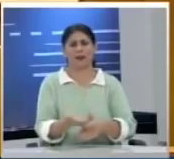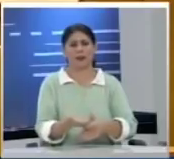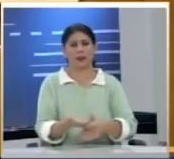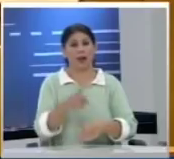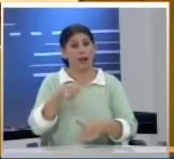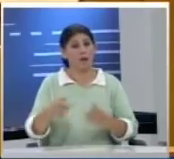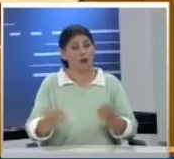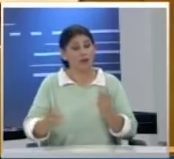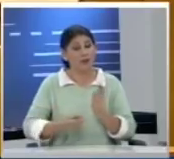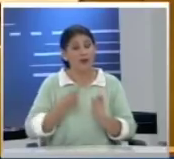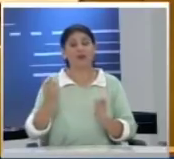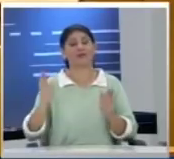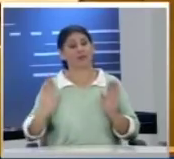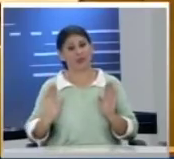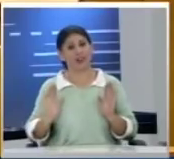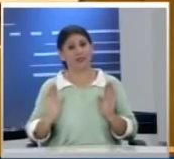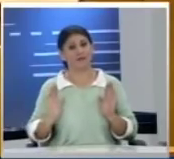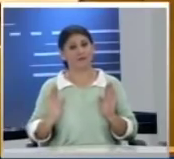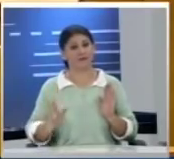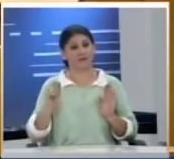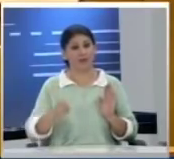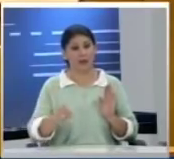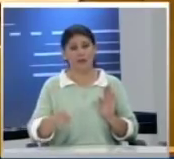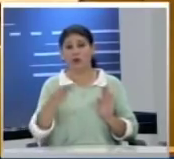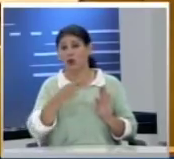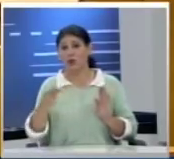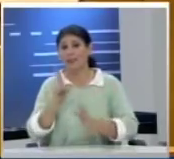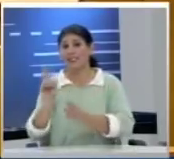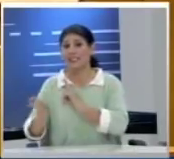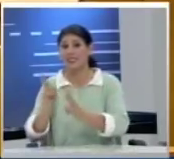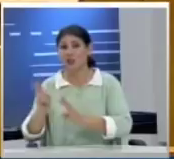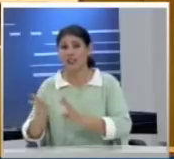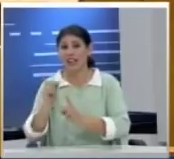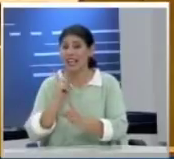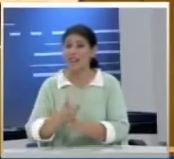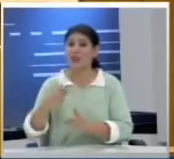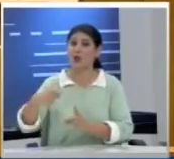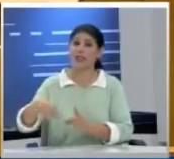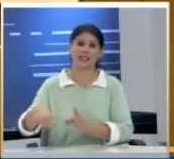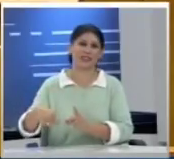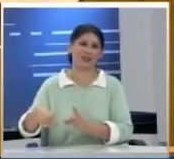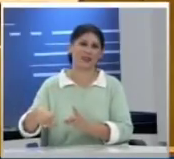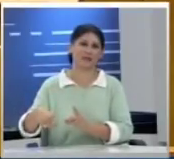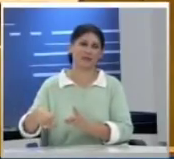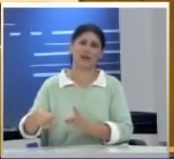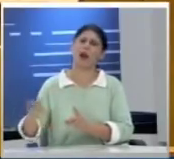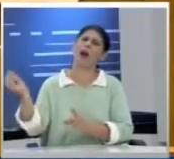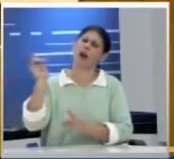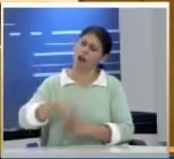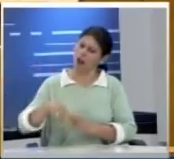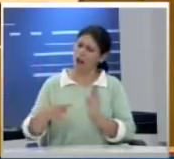μεταπολιτευτική ιστορία, να είναι αυτό το αντικείμενο της κατηγορίας για ειδικό δικαστήριο. Και άλλες